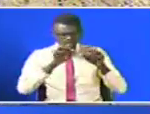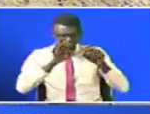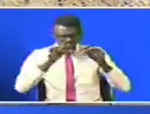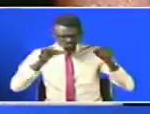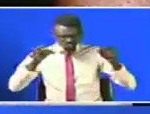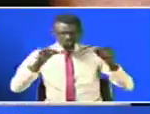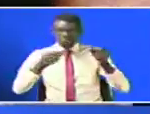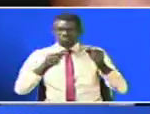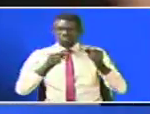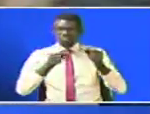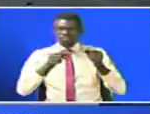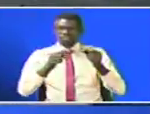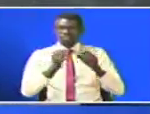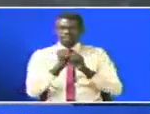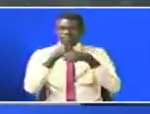ndogo.